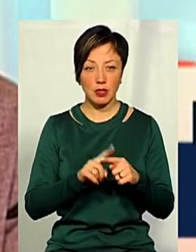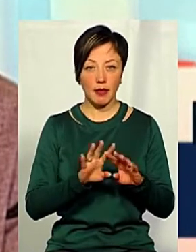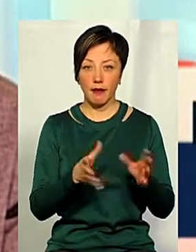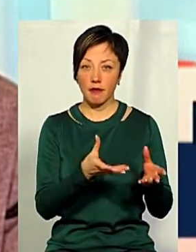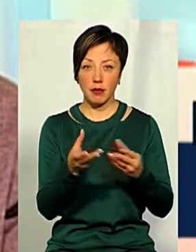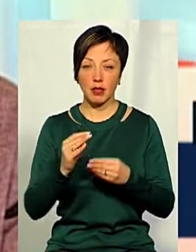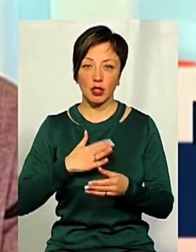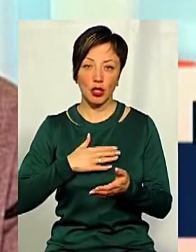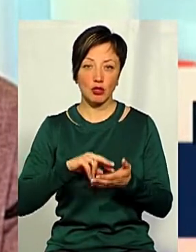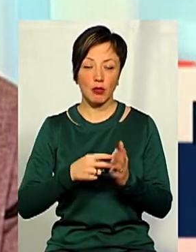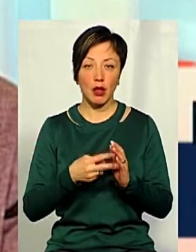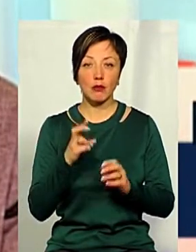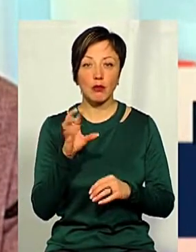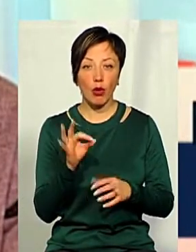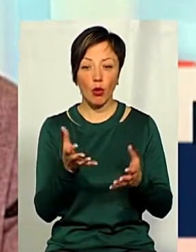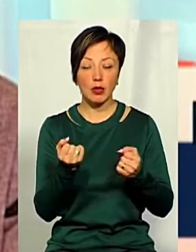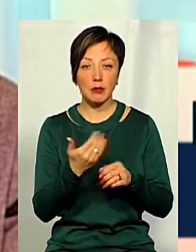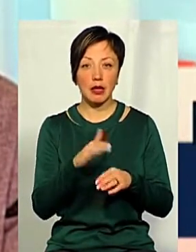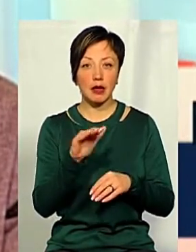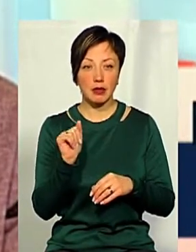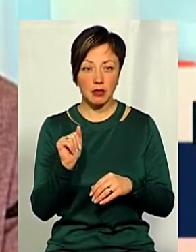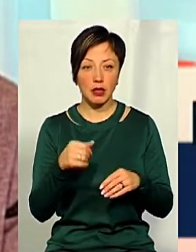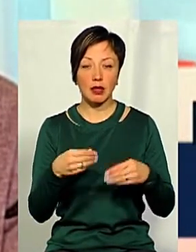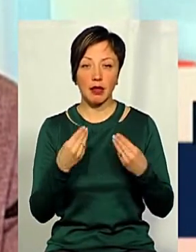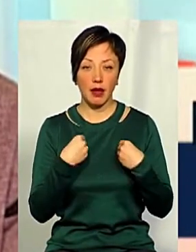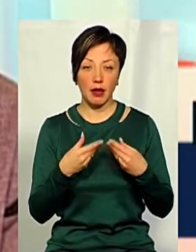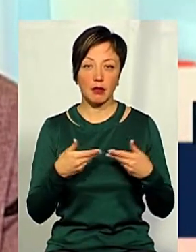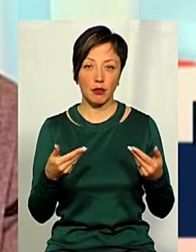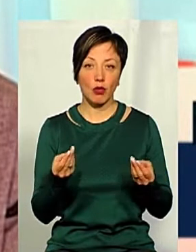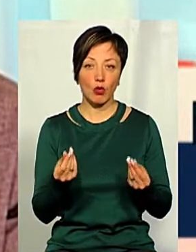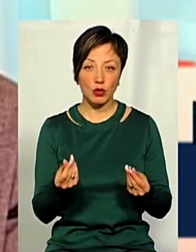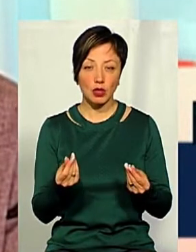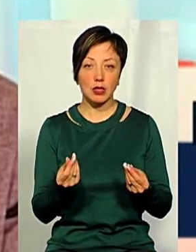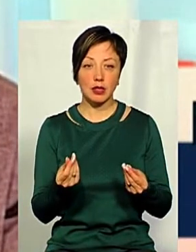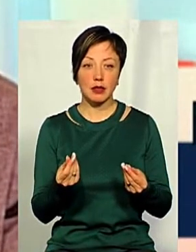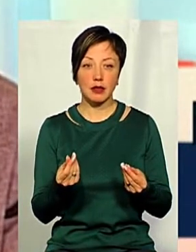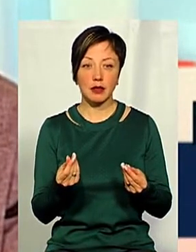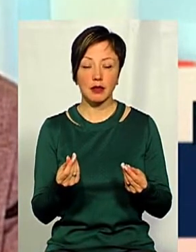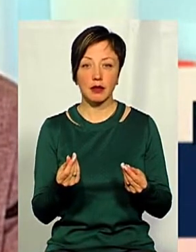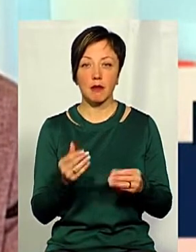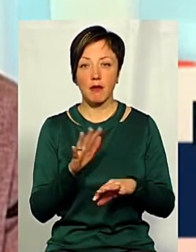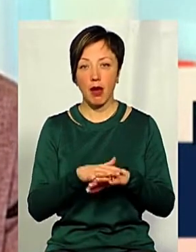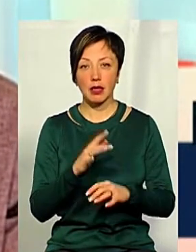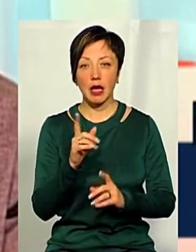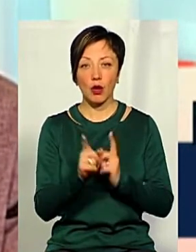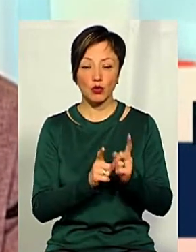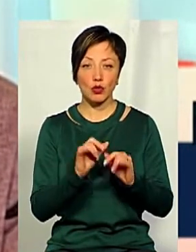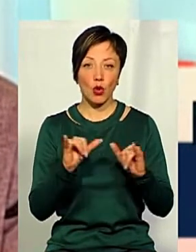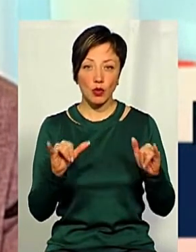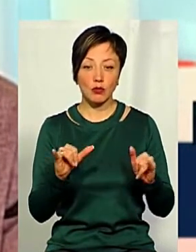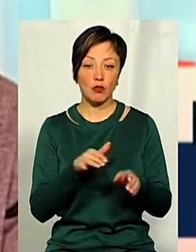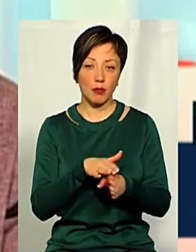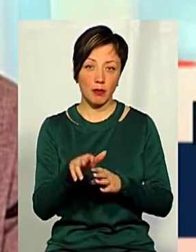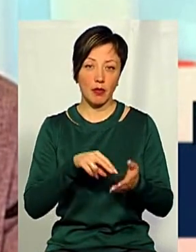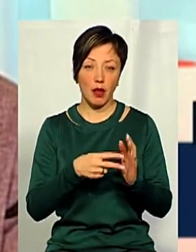наші плани, тому що отримання кредиту дає нам кошти, саме ЄБРР дає нам кошти для того, щоб ми реалізували ці плани.